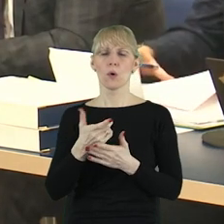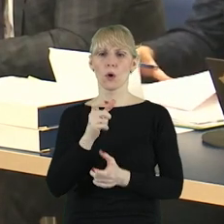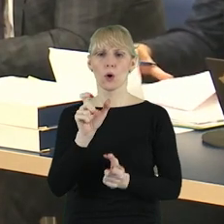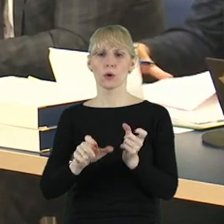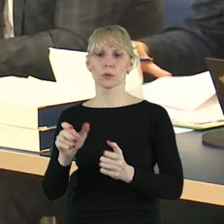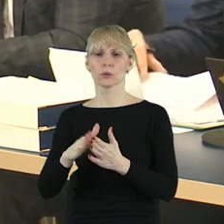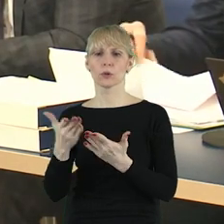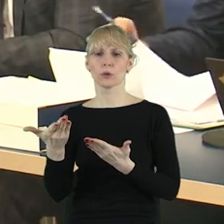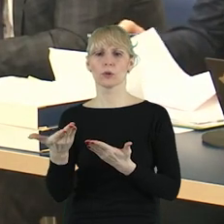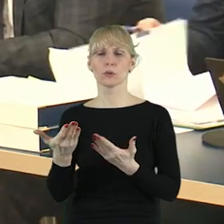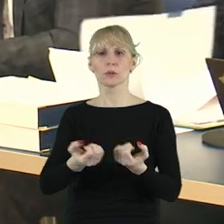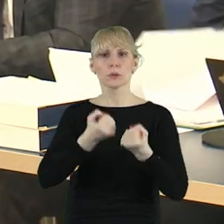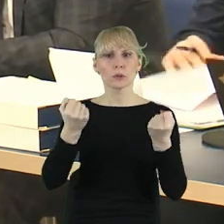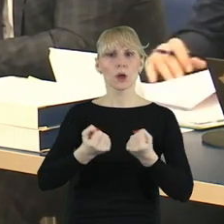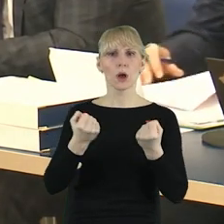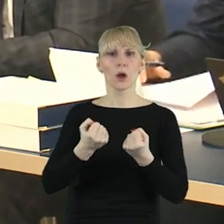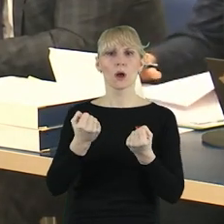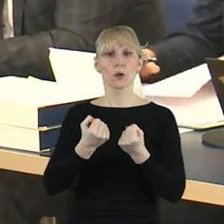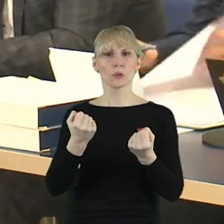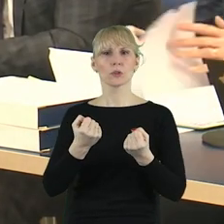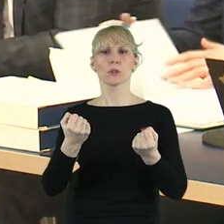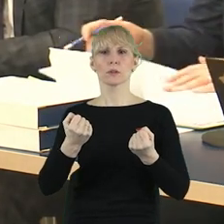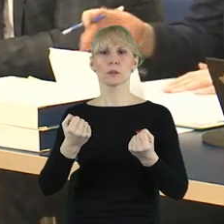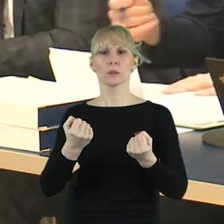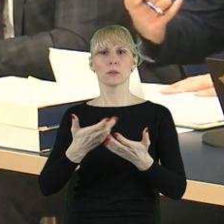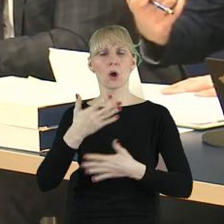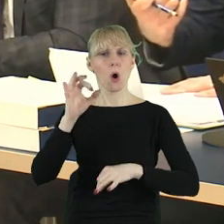obradach i zabierania głosu podczas sesji